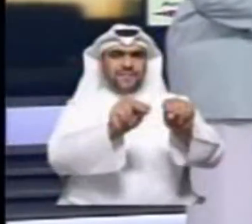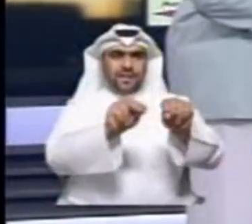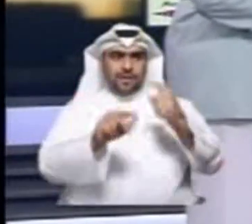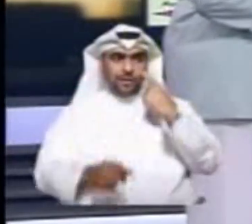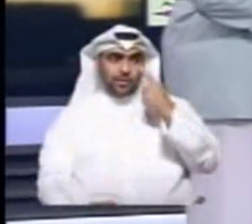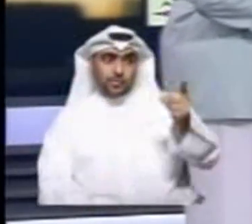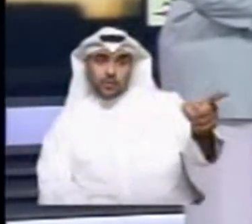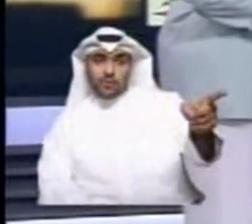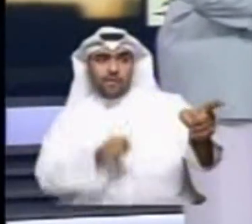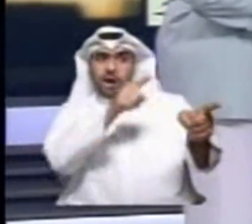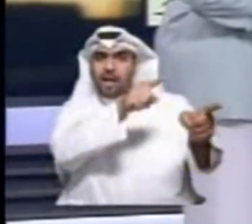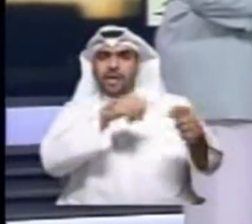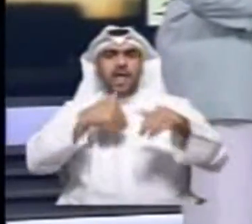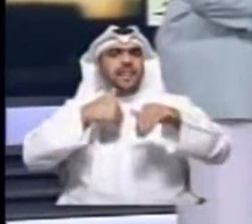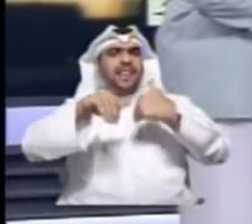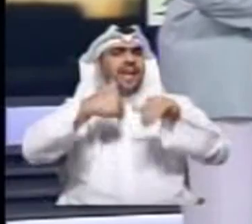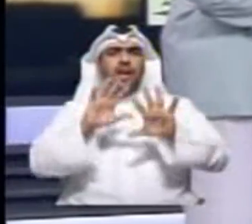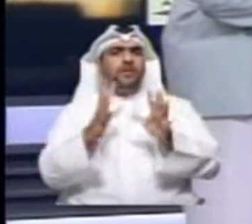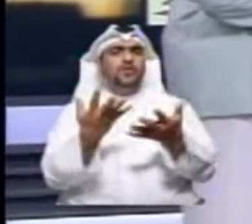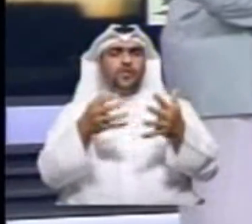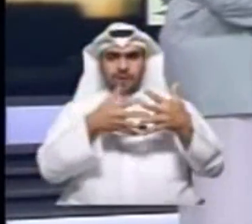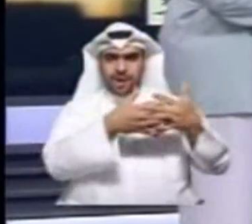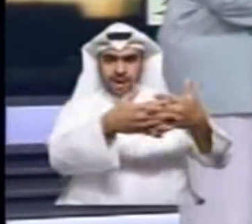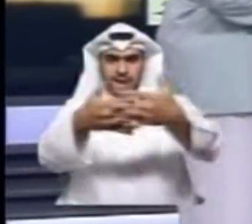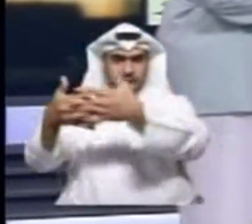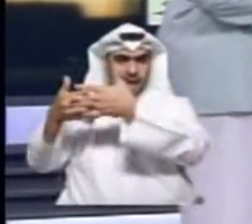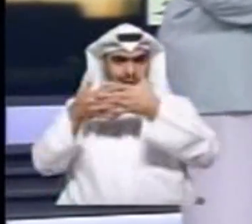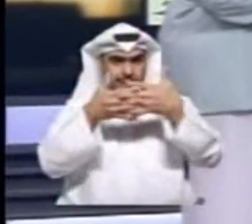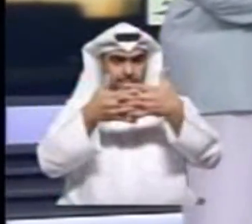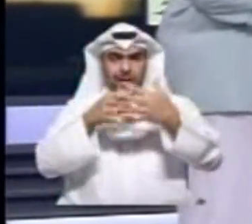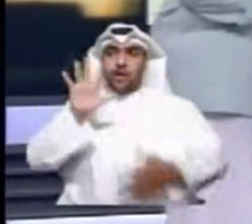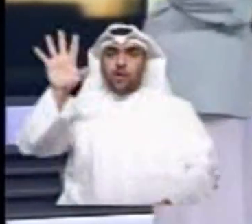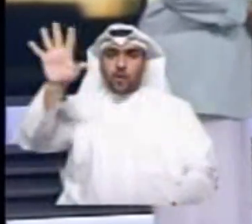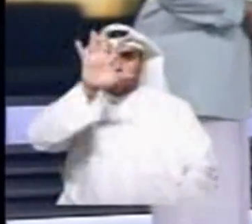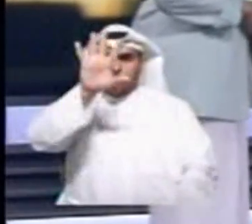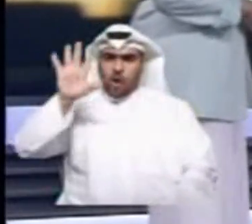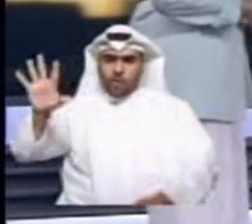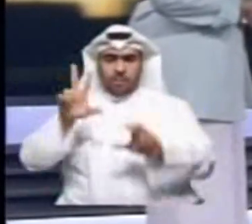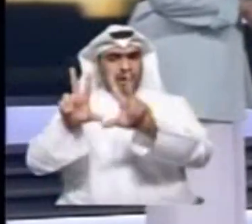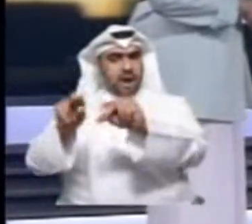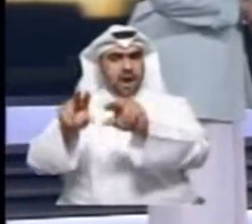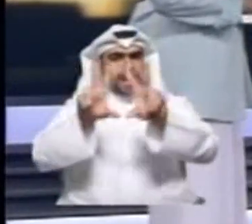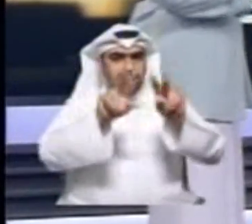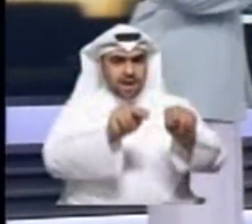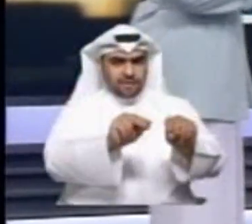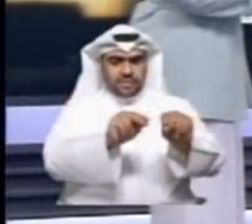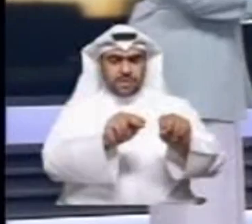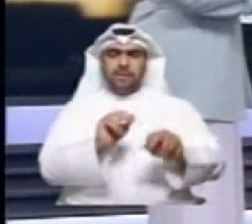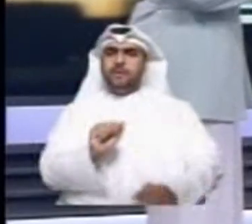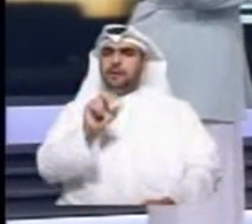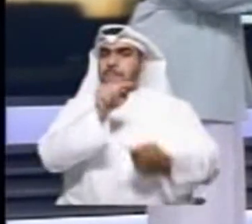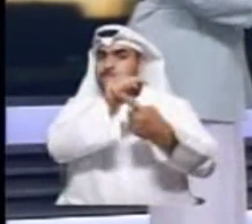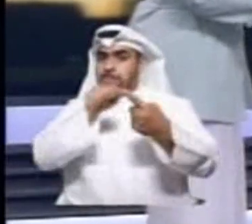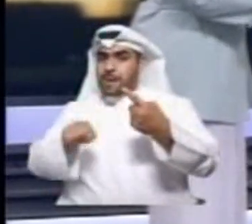الامريكي يبين لنا في ان فعلا راح يكون حوالين المعدل. نعم. والنموذج الاوروبي نفس الشيء يعطينا في ان راح يكون حوالين المعدل بالنسبه يعني